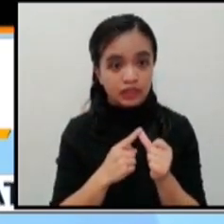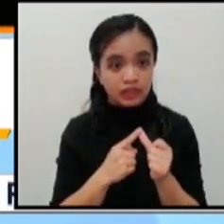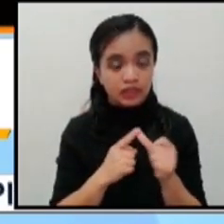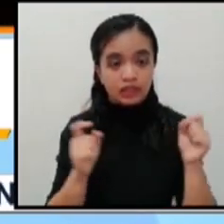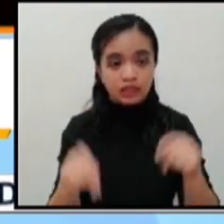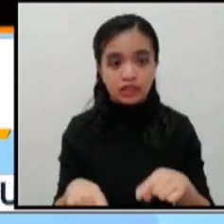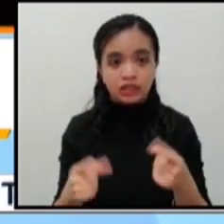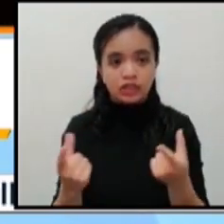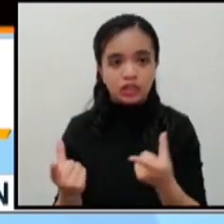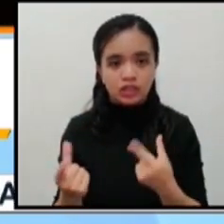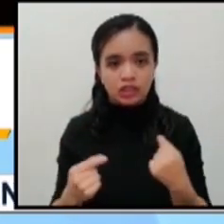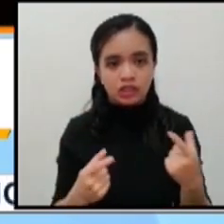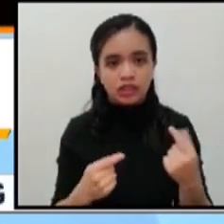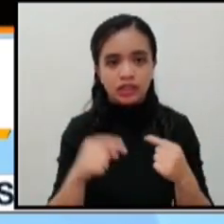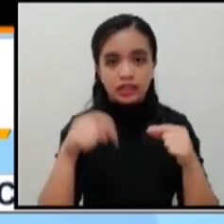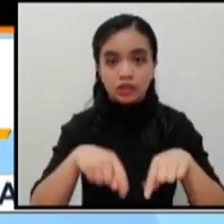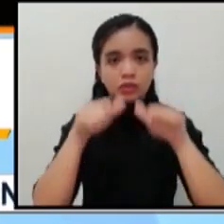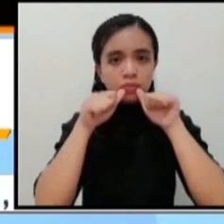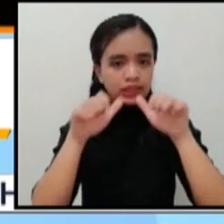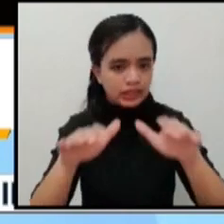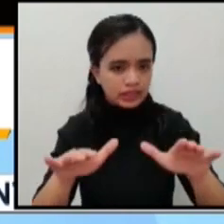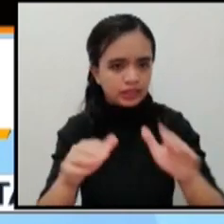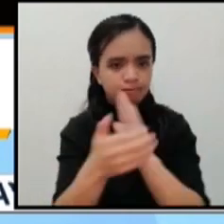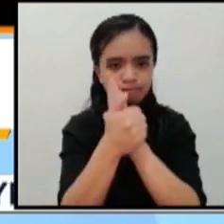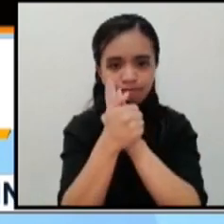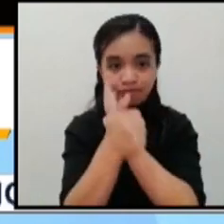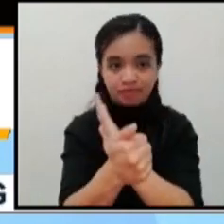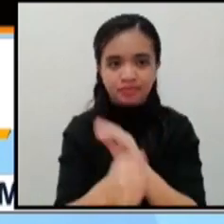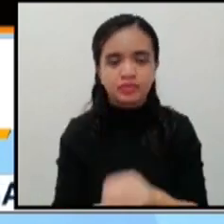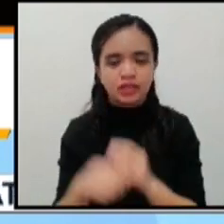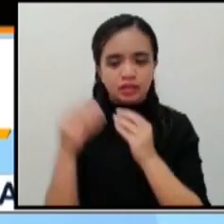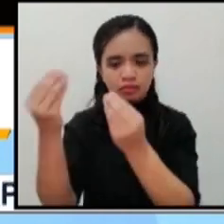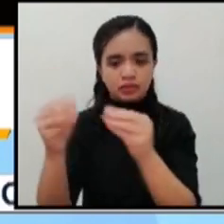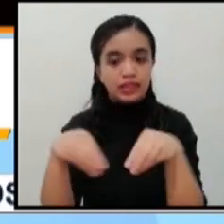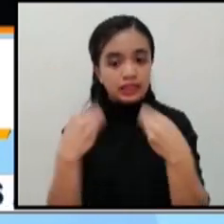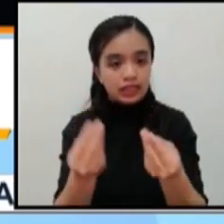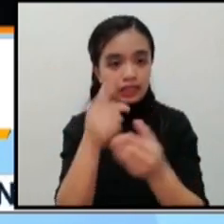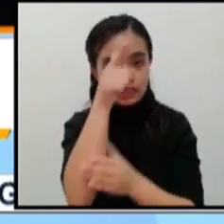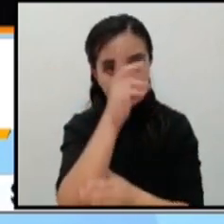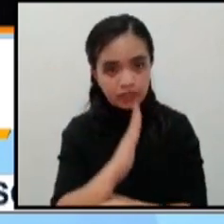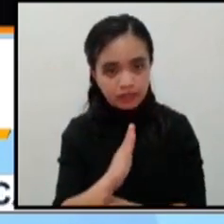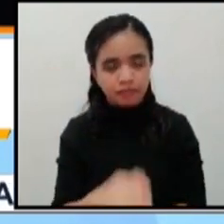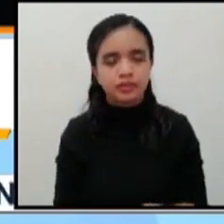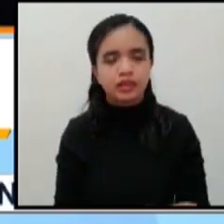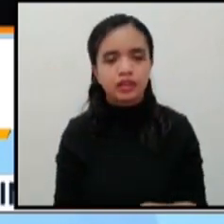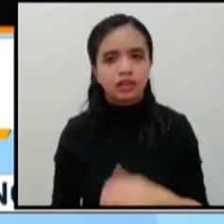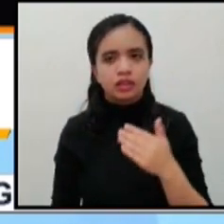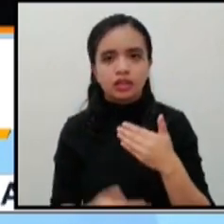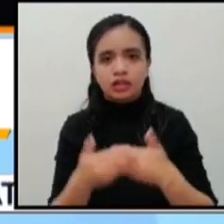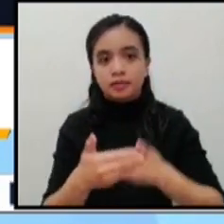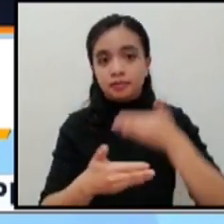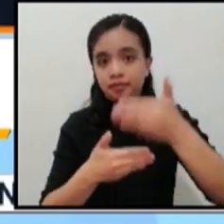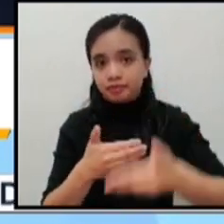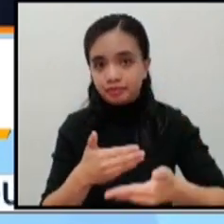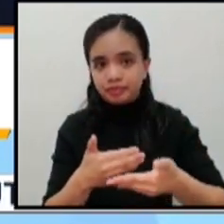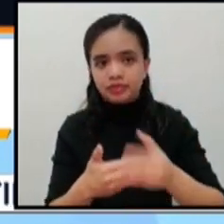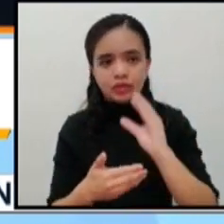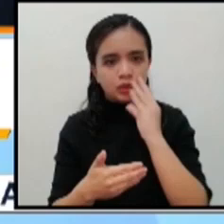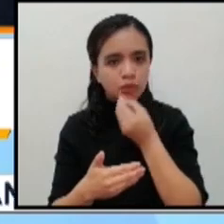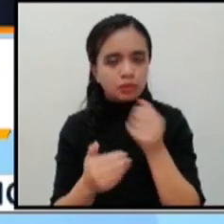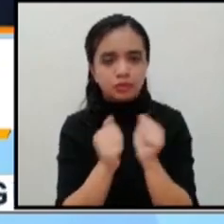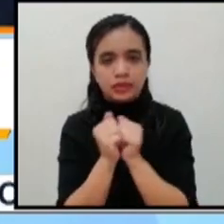biyaya po ito na talento, pinagkaloob sa'yo ng Diyos. Saka po yung mga kasama, yung mga nakasuporta sa